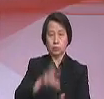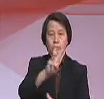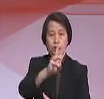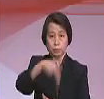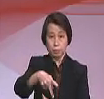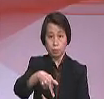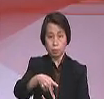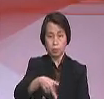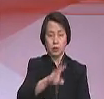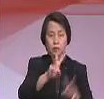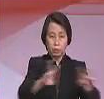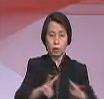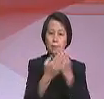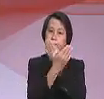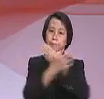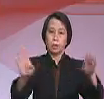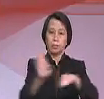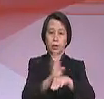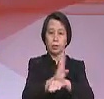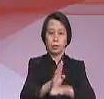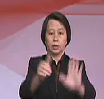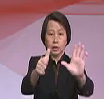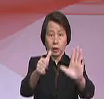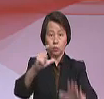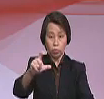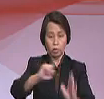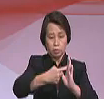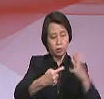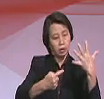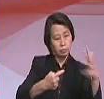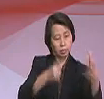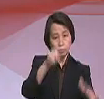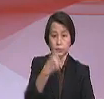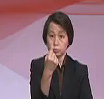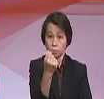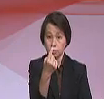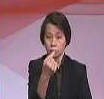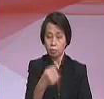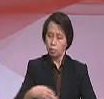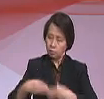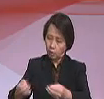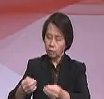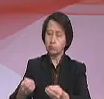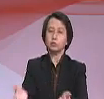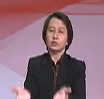persekutuan sebagai wilayah bebas peniaga selama 6 bulan bermula 15 November lepas. Inisiatif dibuat bagi